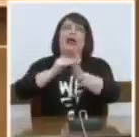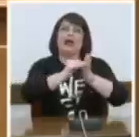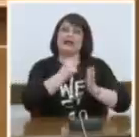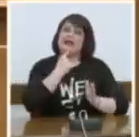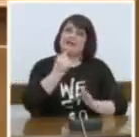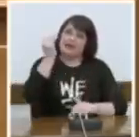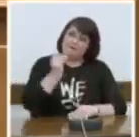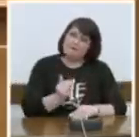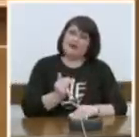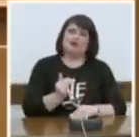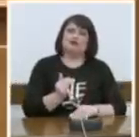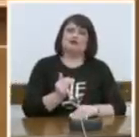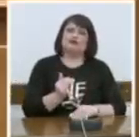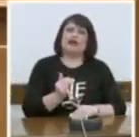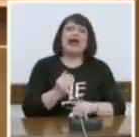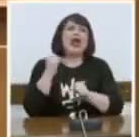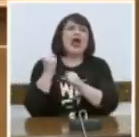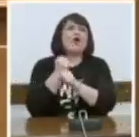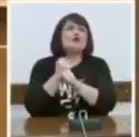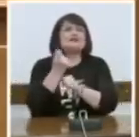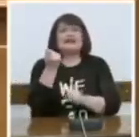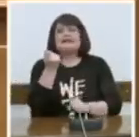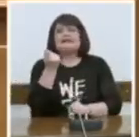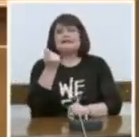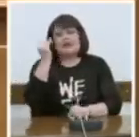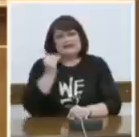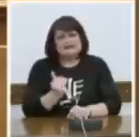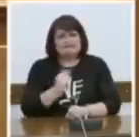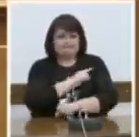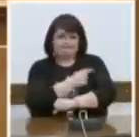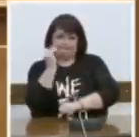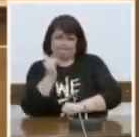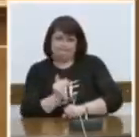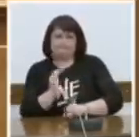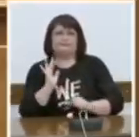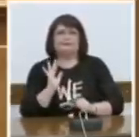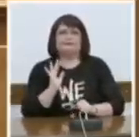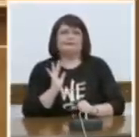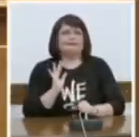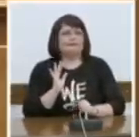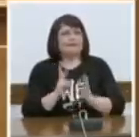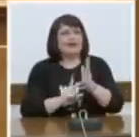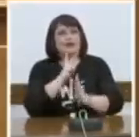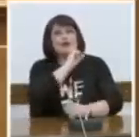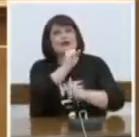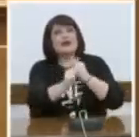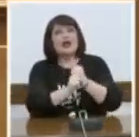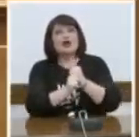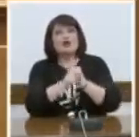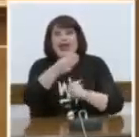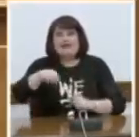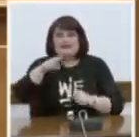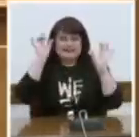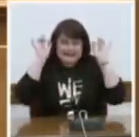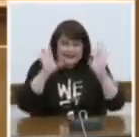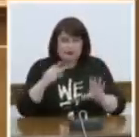μείωση αγοραστικής πραγματικών τιμών και αγοραστικής δύναμης, για εργαζόμενους που δεν έχουν 12 χρόνια δει αύξηση. Αλλά και